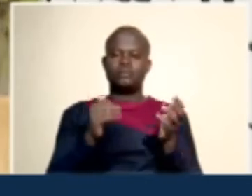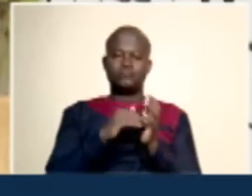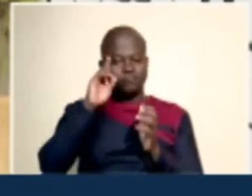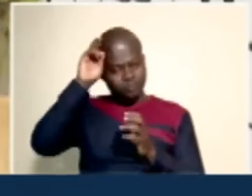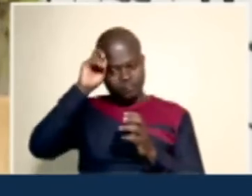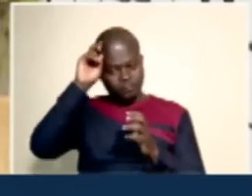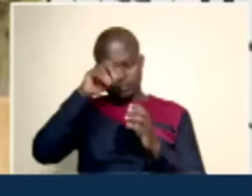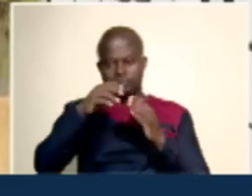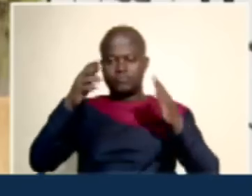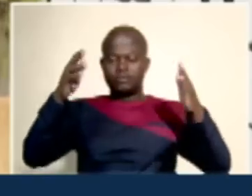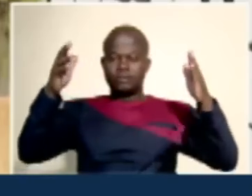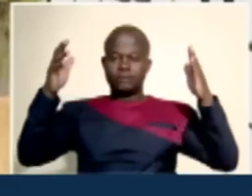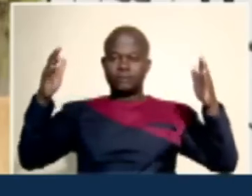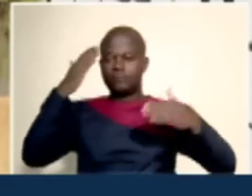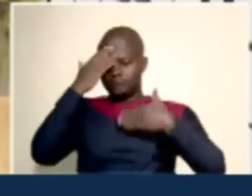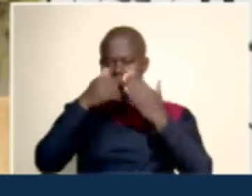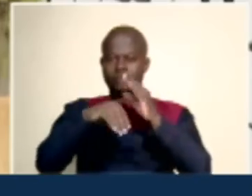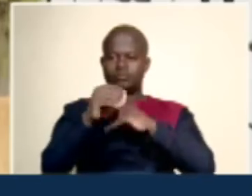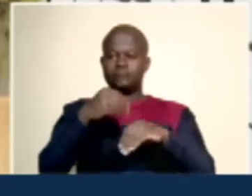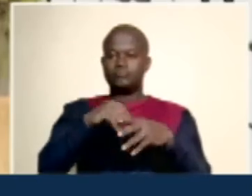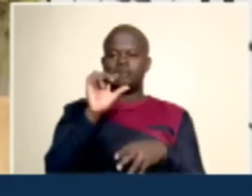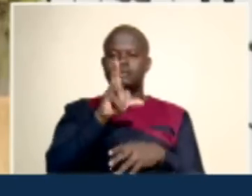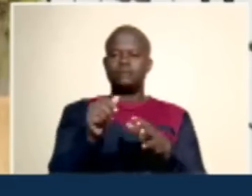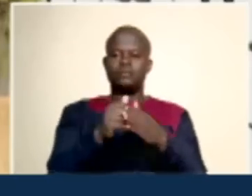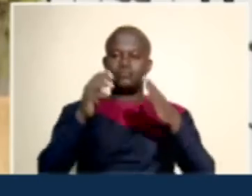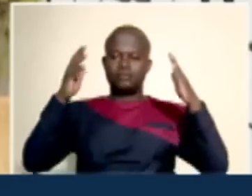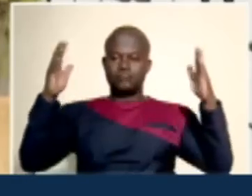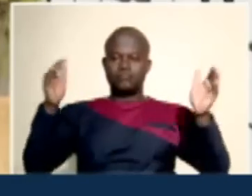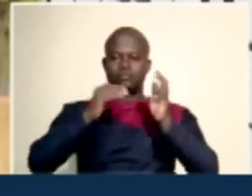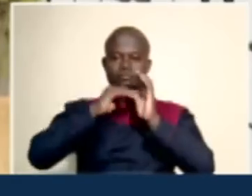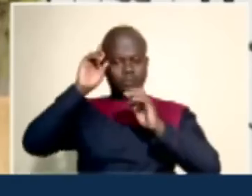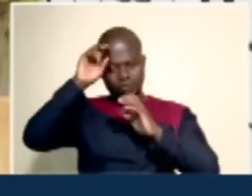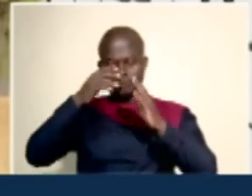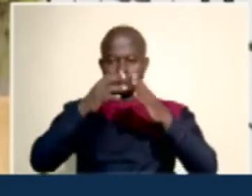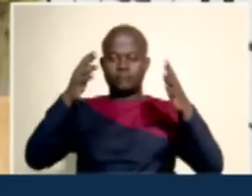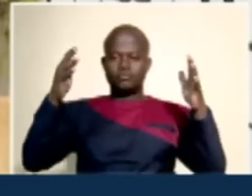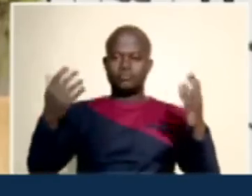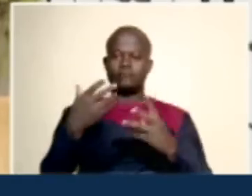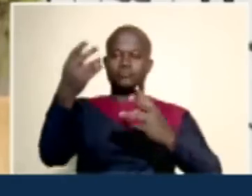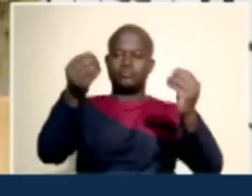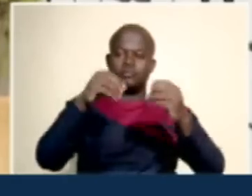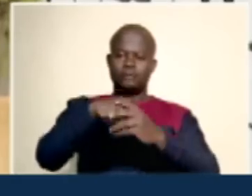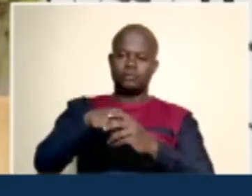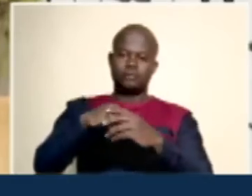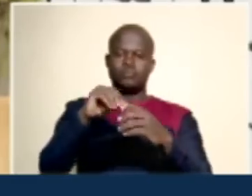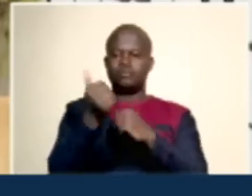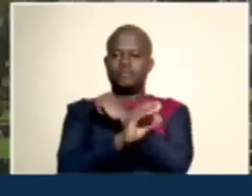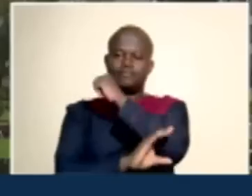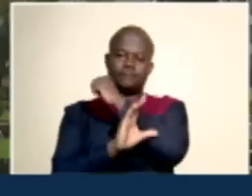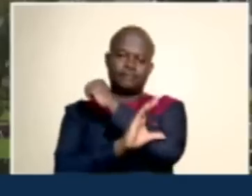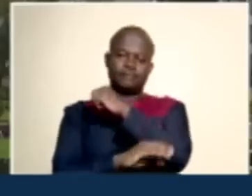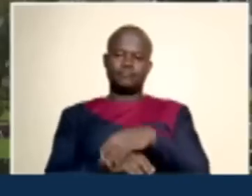tunatekereza kwaguka kuko isoko rya Afrika ni rinini tunatekereza kwaguka tukajya no mu bindi